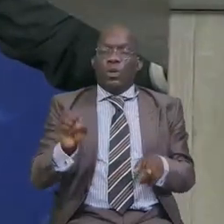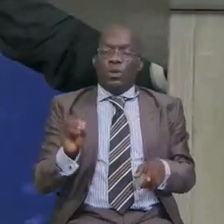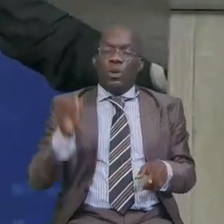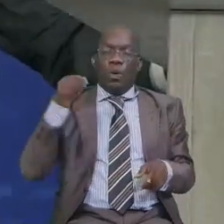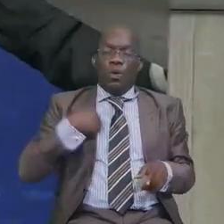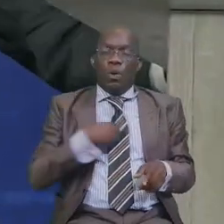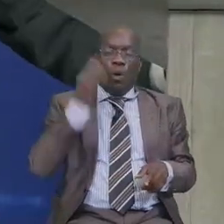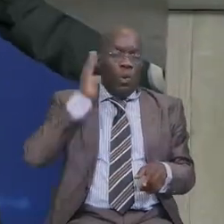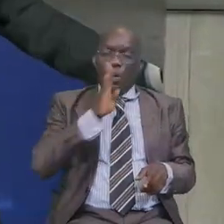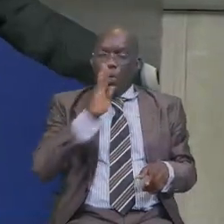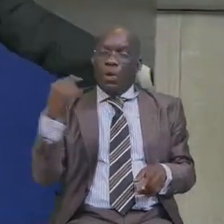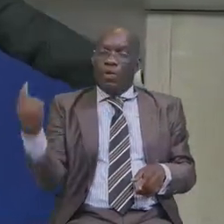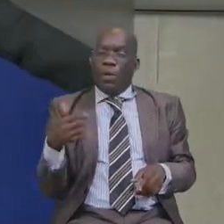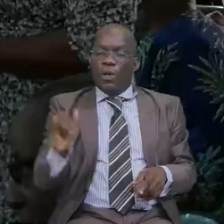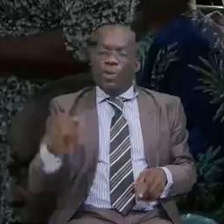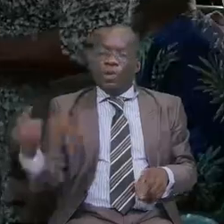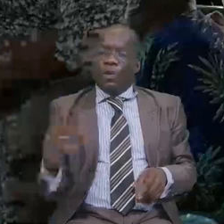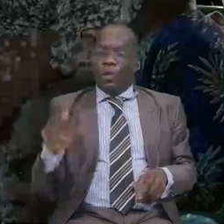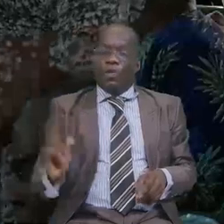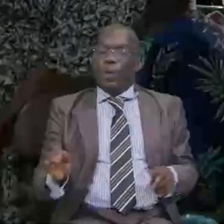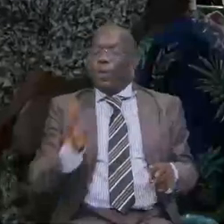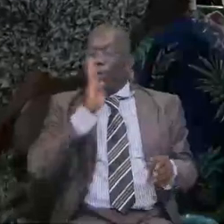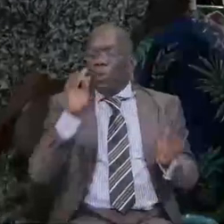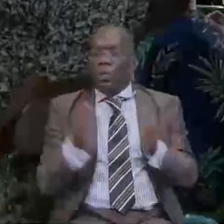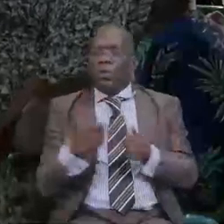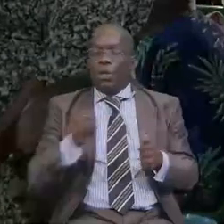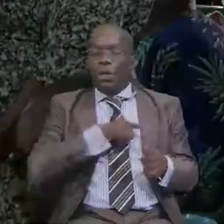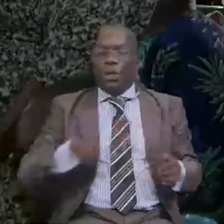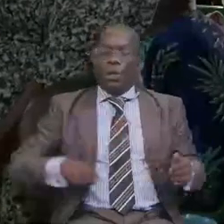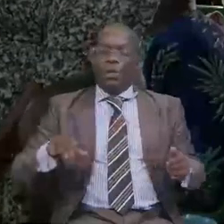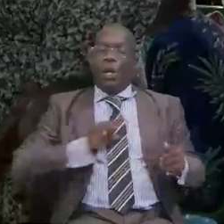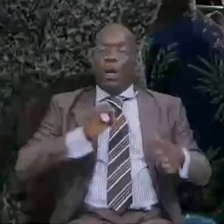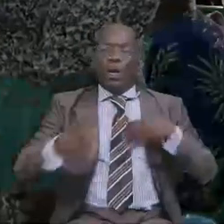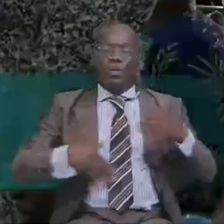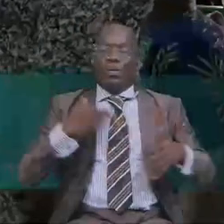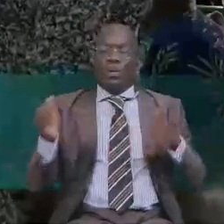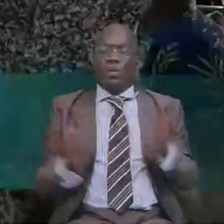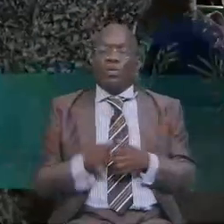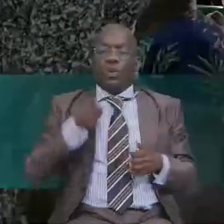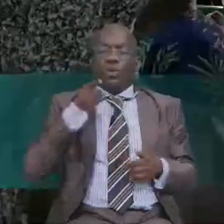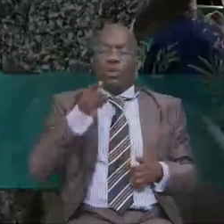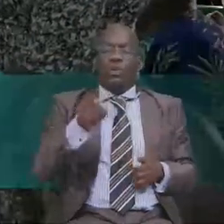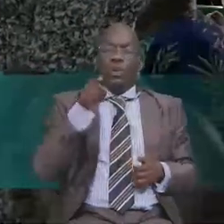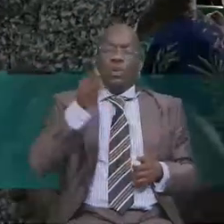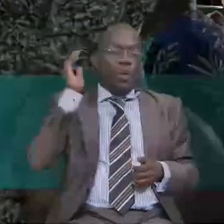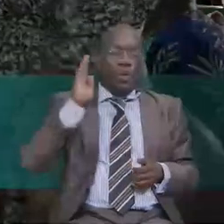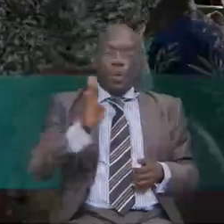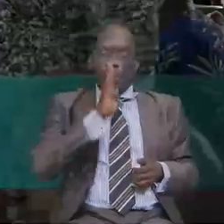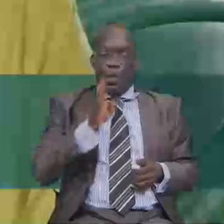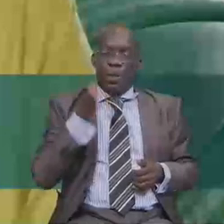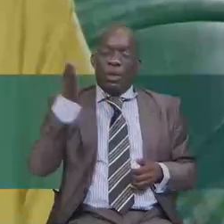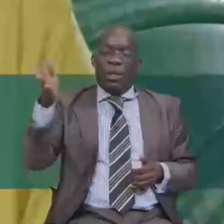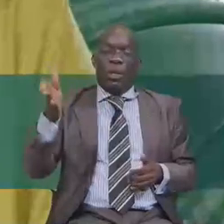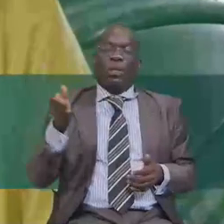pour toujours avec le Seigneur. Je me réjouis avec vous. Vous y serez là.